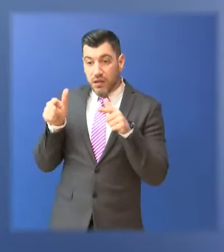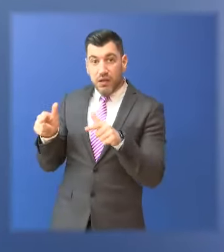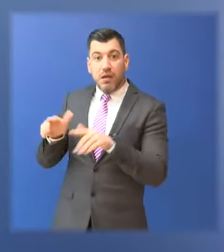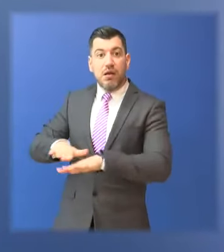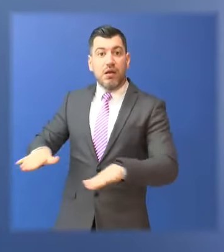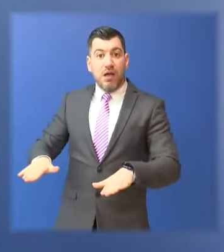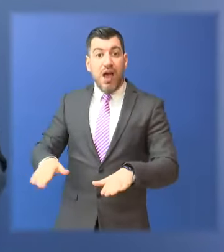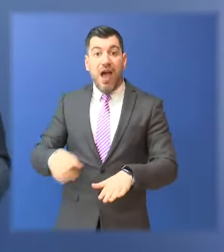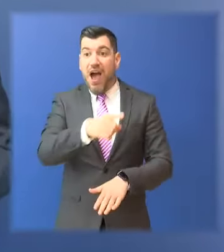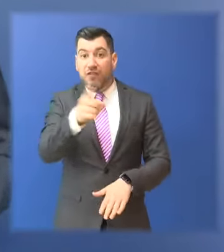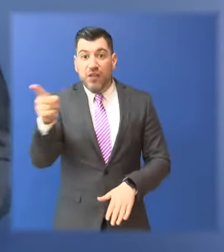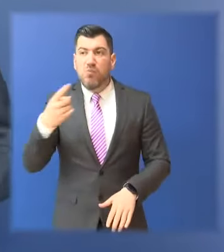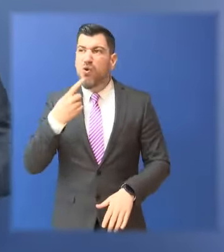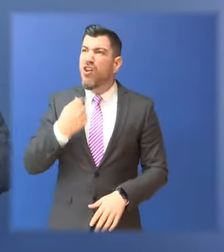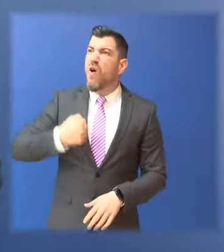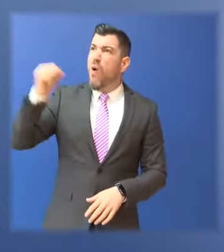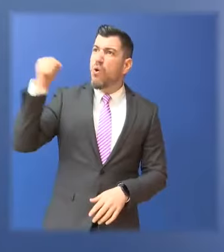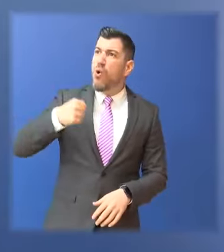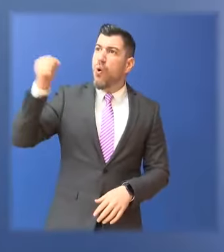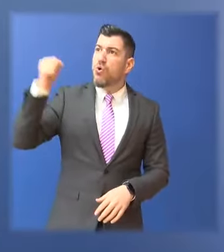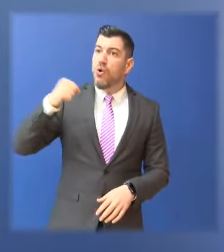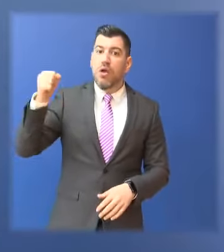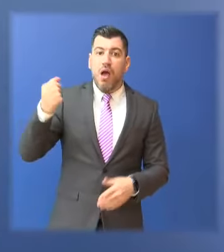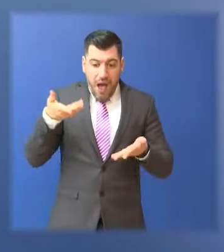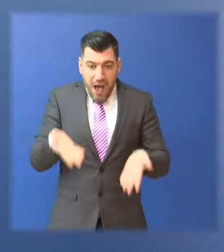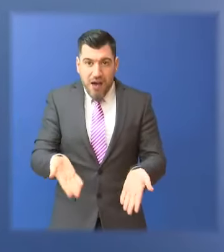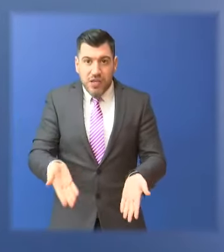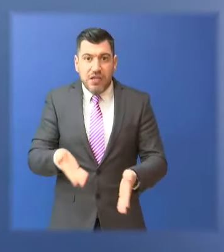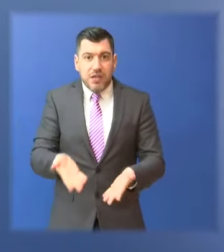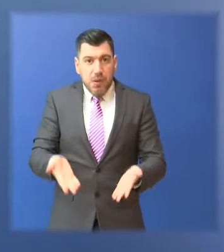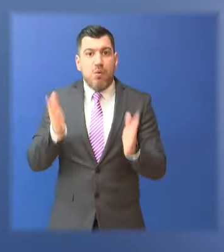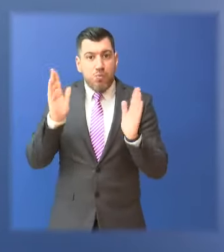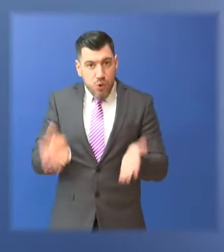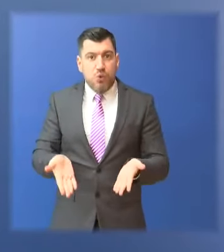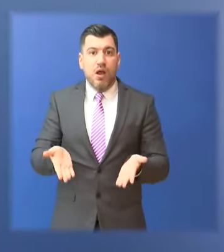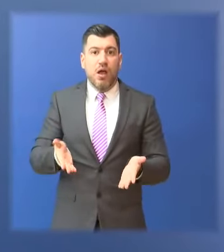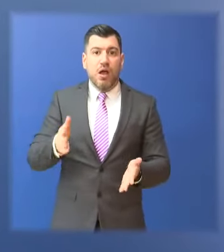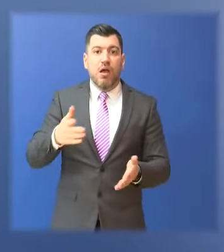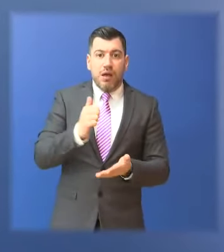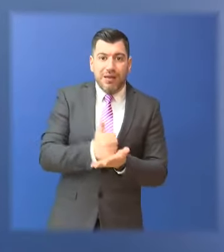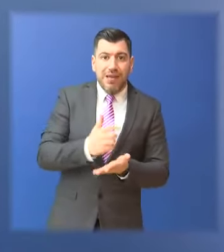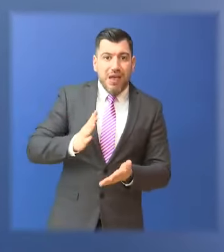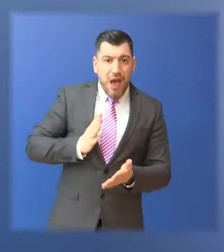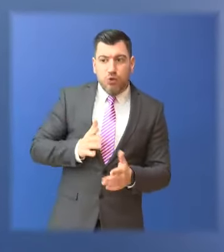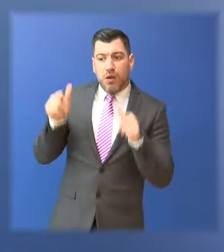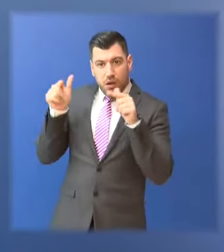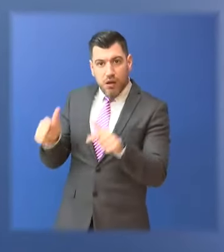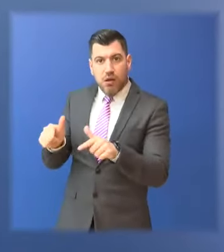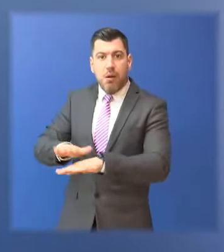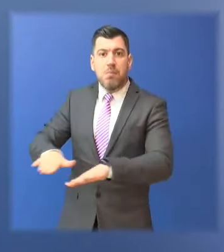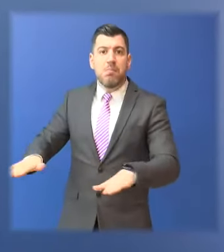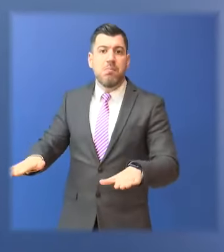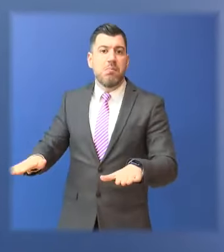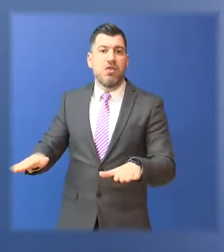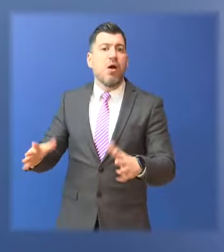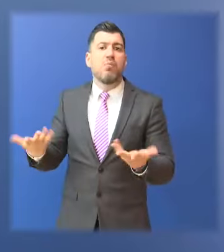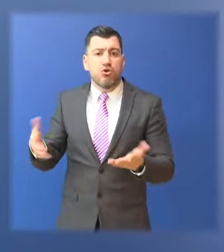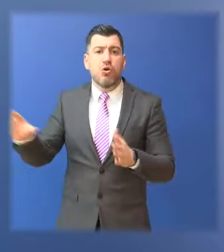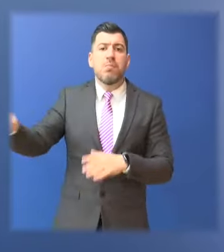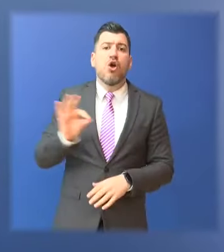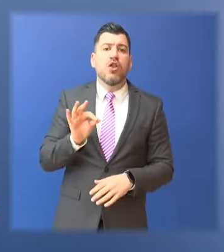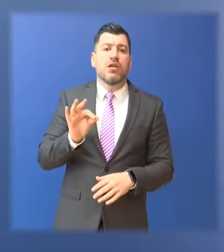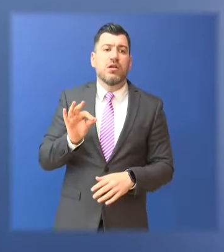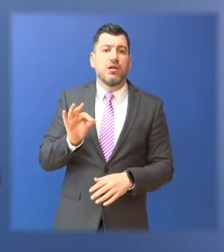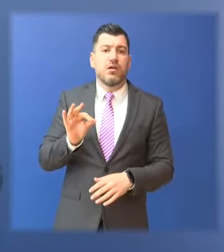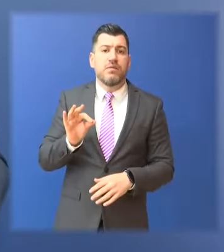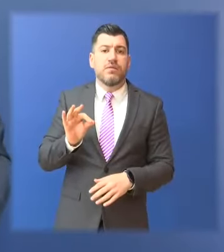μιλάμε, γίνεται. Γίνεται. Γιατί γίνεται? Γιατί όπως σας εξήγησα, ένας άντρας μπορεί να υιοθετήσει ένα παιδί ή μια γυναίκα και να συνάψει σύμφωνο συμβίωσης ή